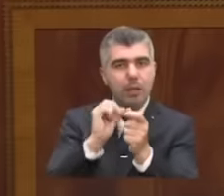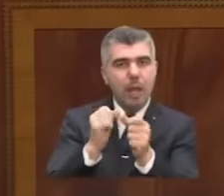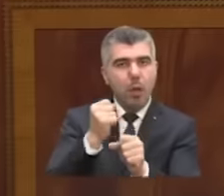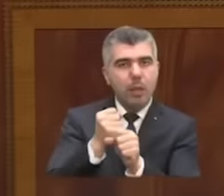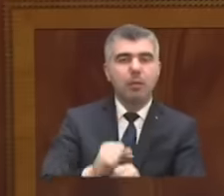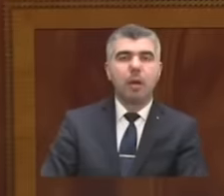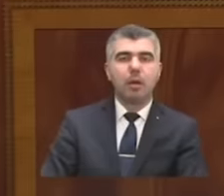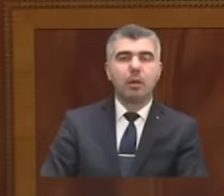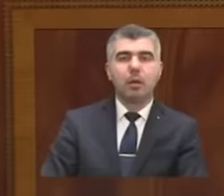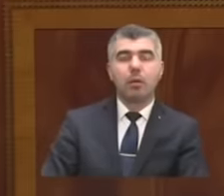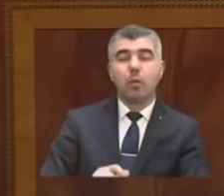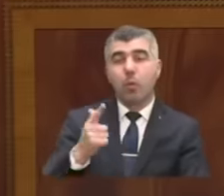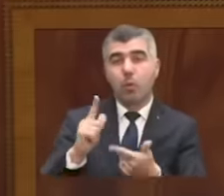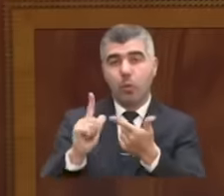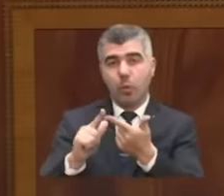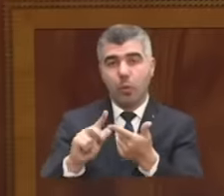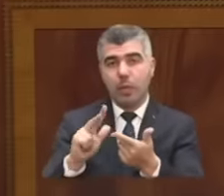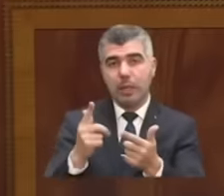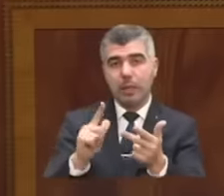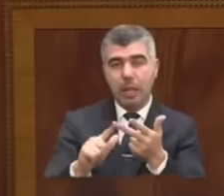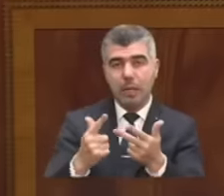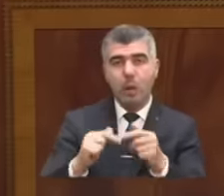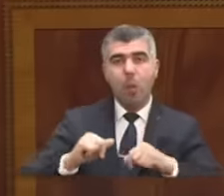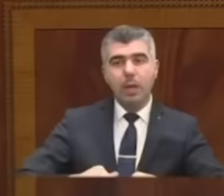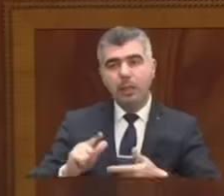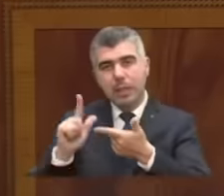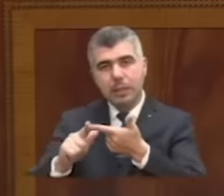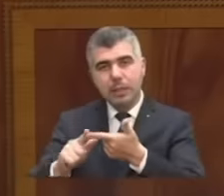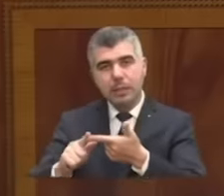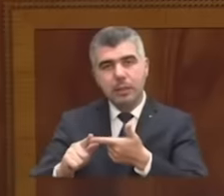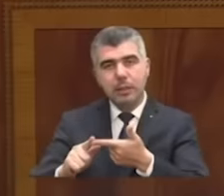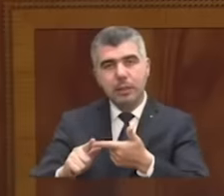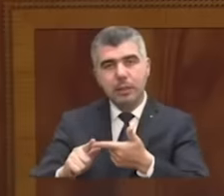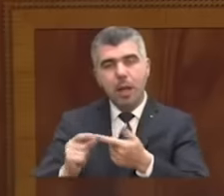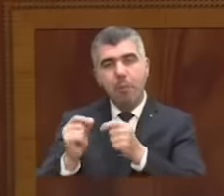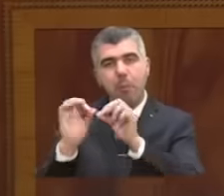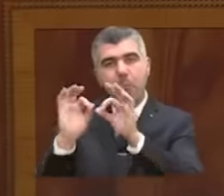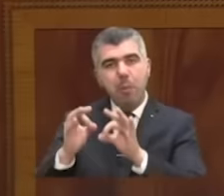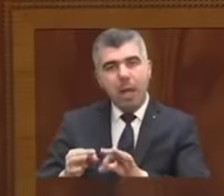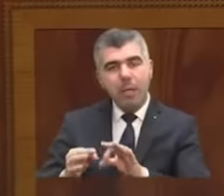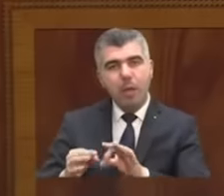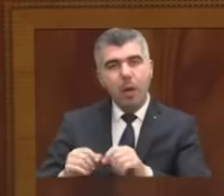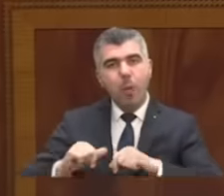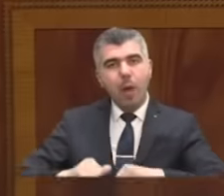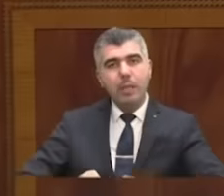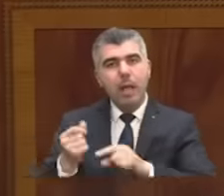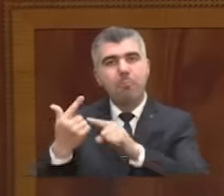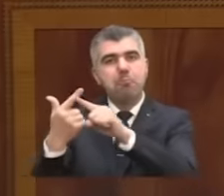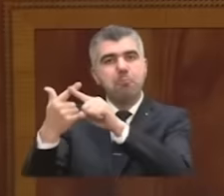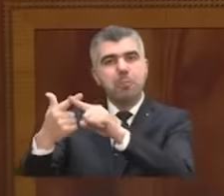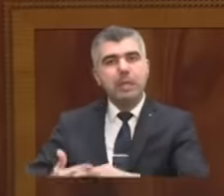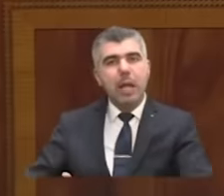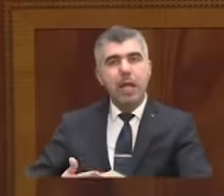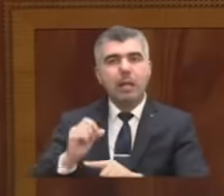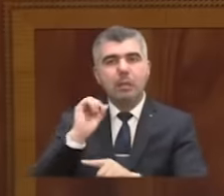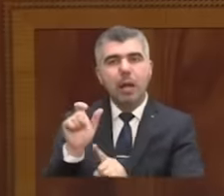الإدماج الاقتصادي والمقاولة الصغرى والشغل والكفاءات، والوزير المنتدب لدى وزير الاقتصاد